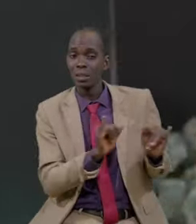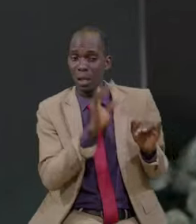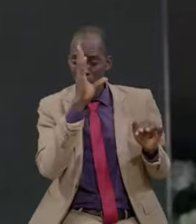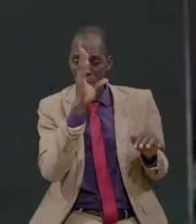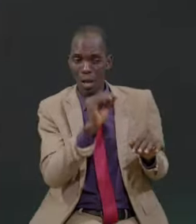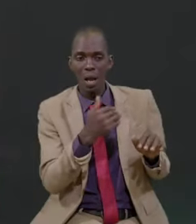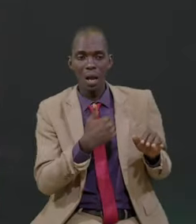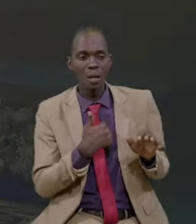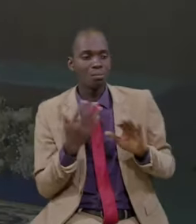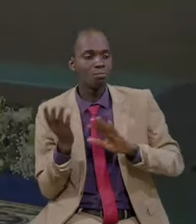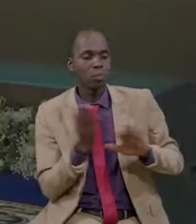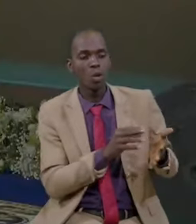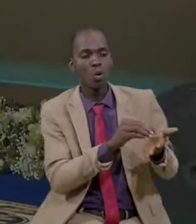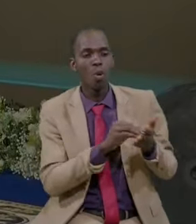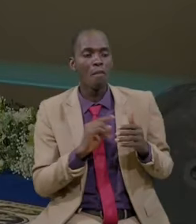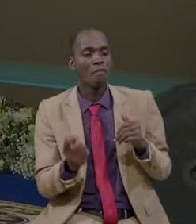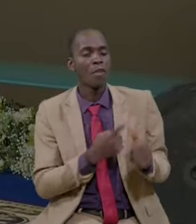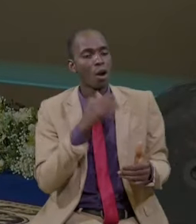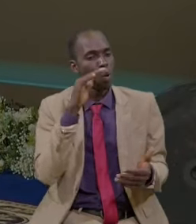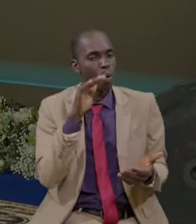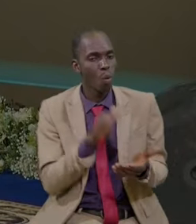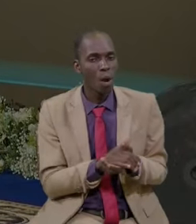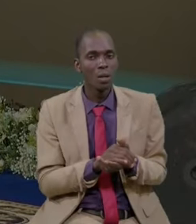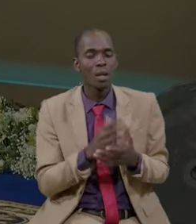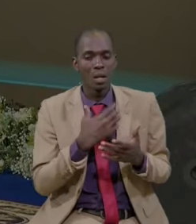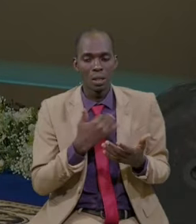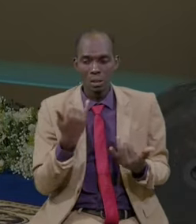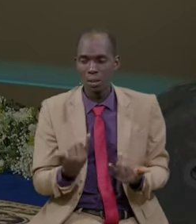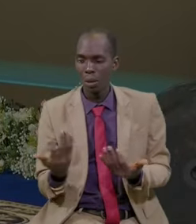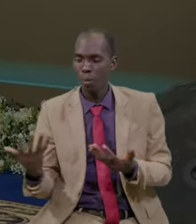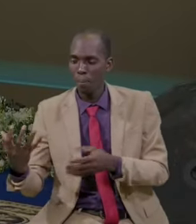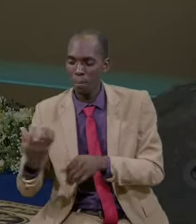abandonné la première femme et il vivait avec une deuxième femme.